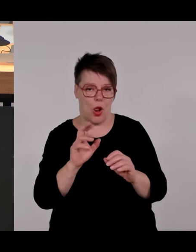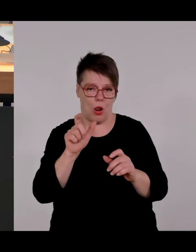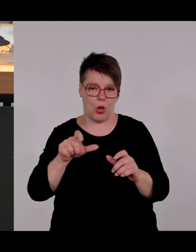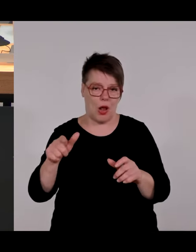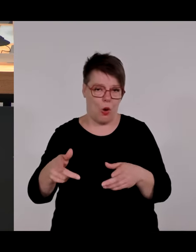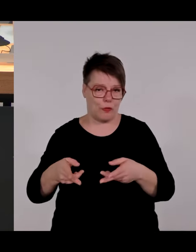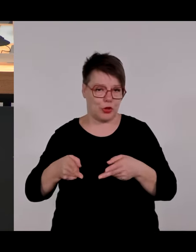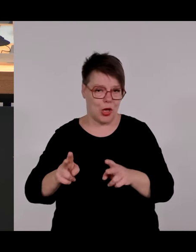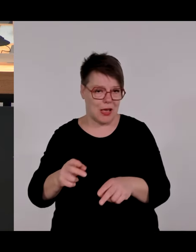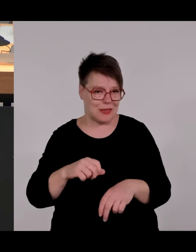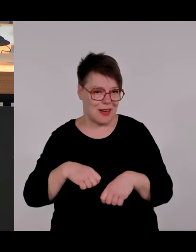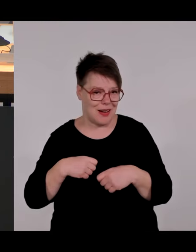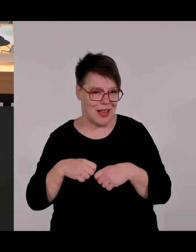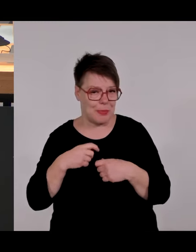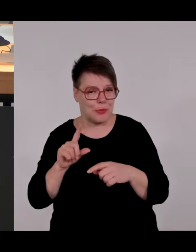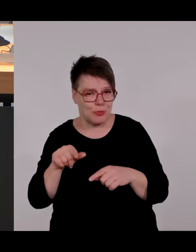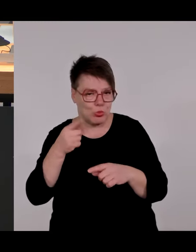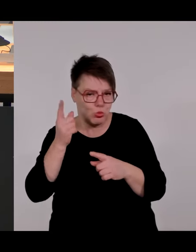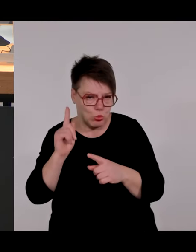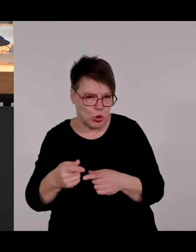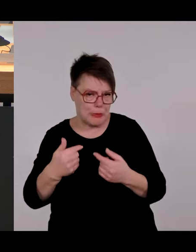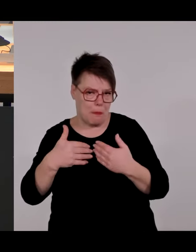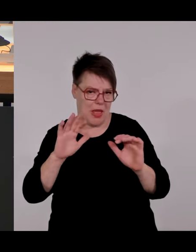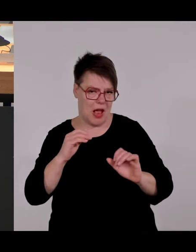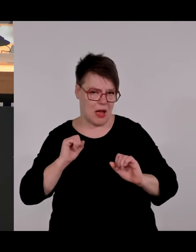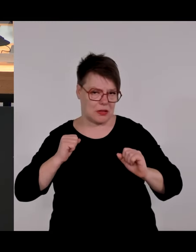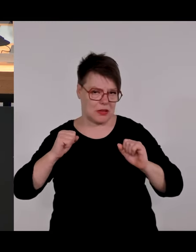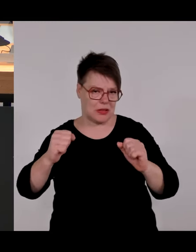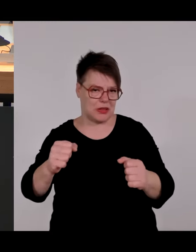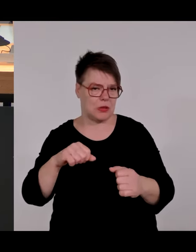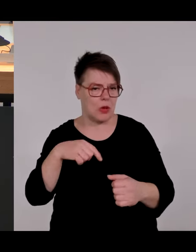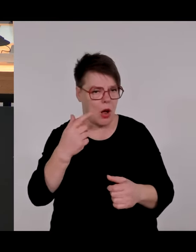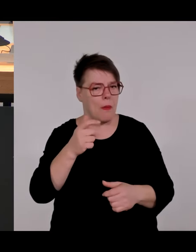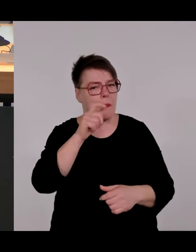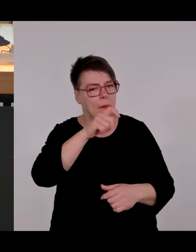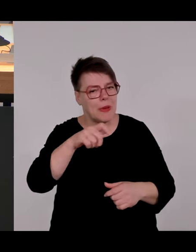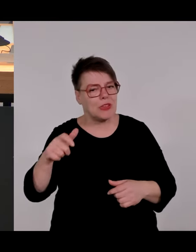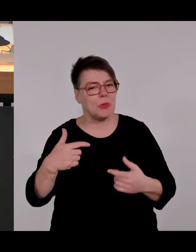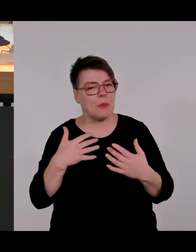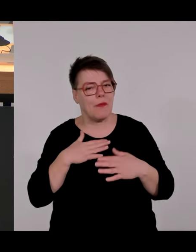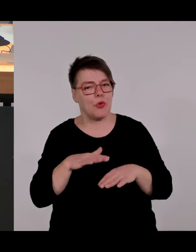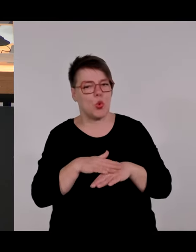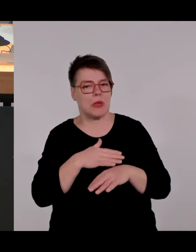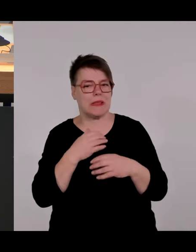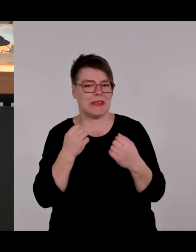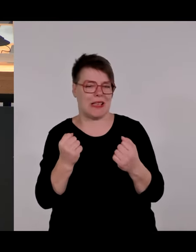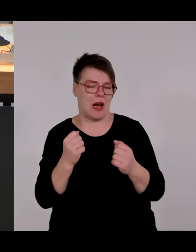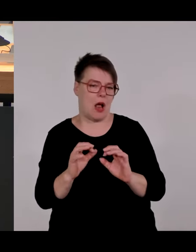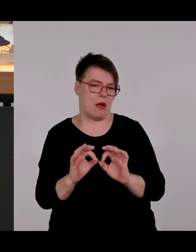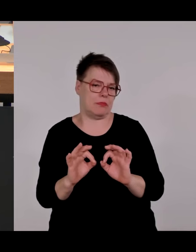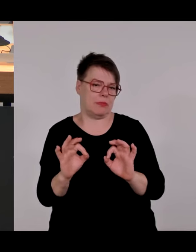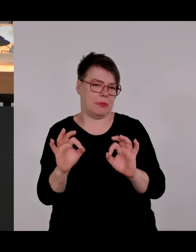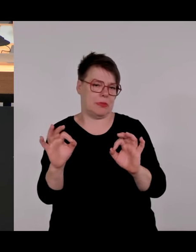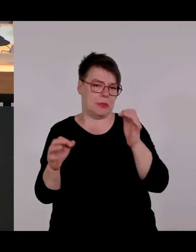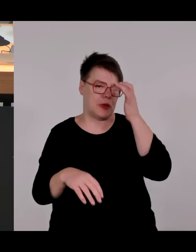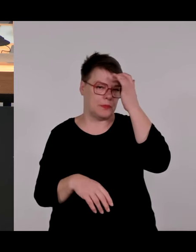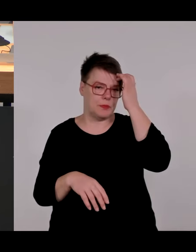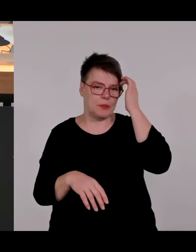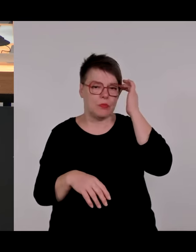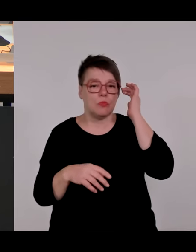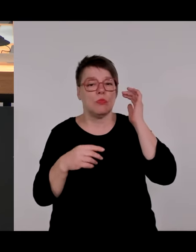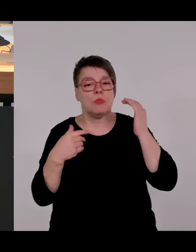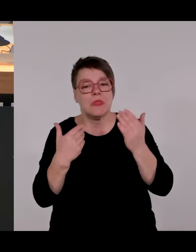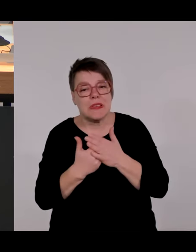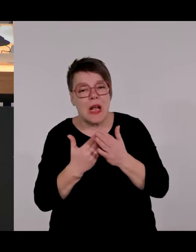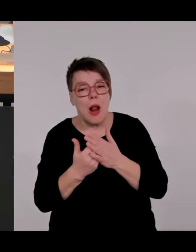ja, da gab es gute Vorhaben und auch Finanzierungszusagen. Aber wir wissen doch alle hier im Raum, niemand weiß, ob diese Zusagen